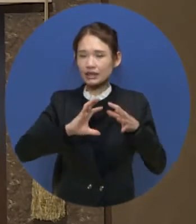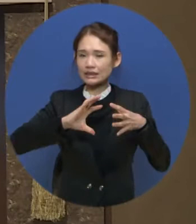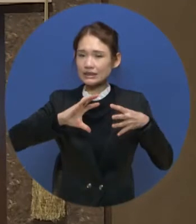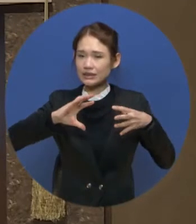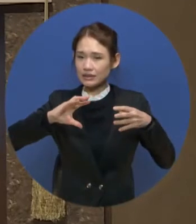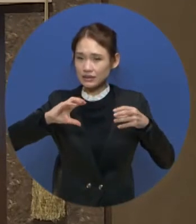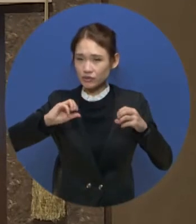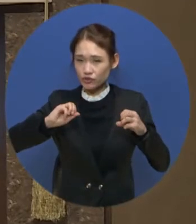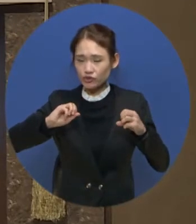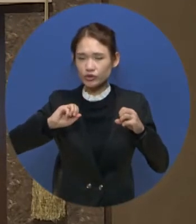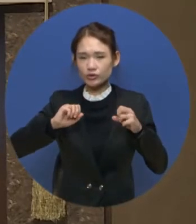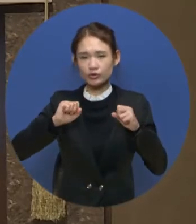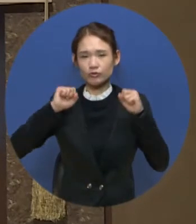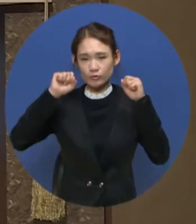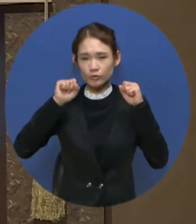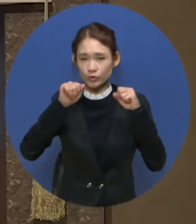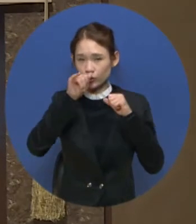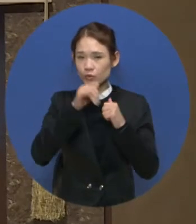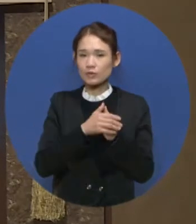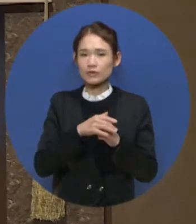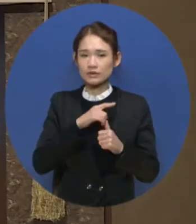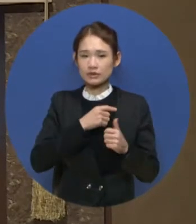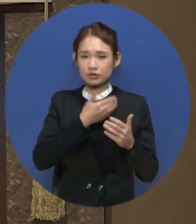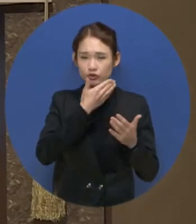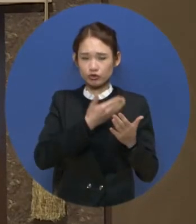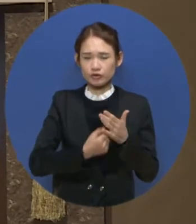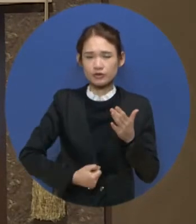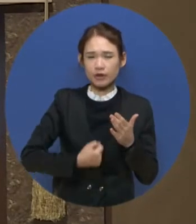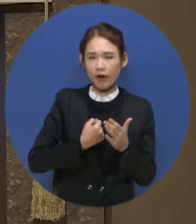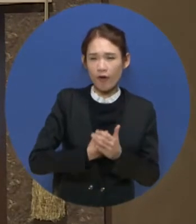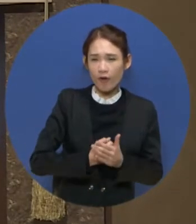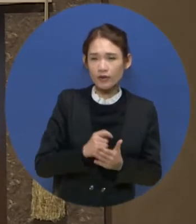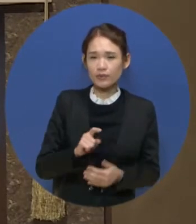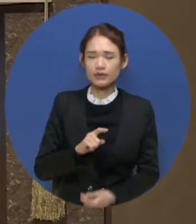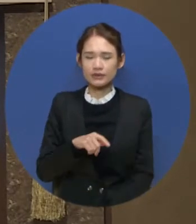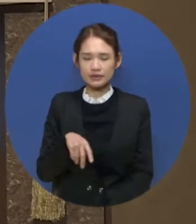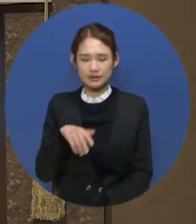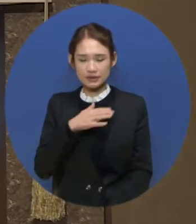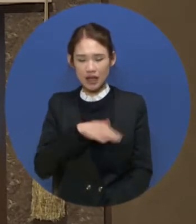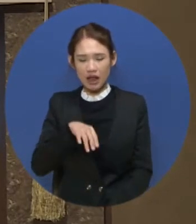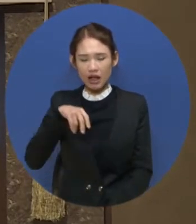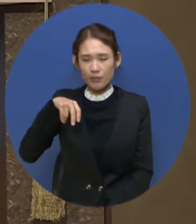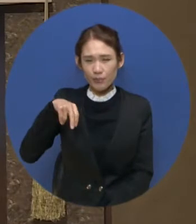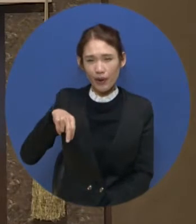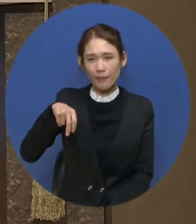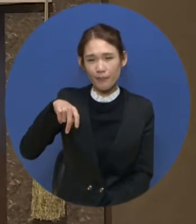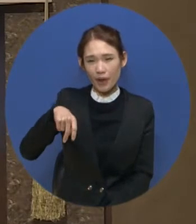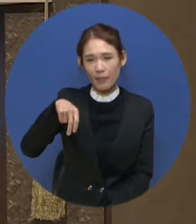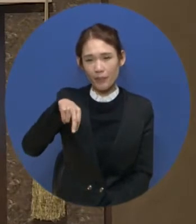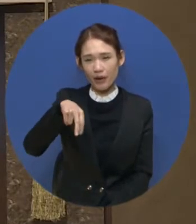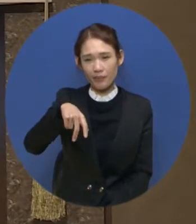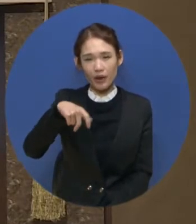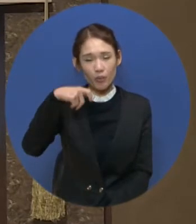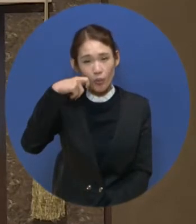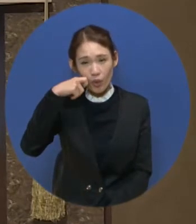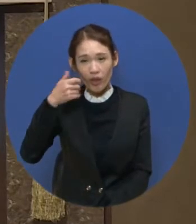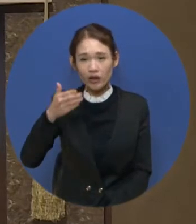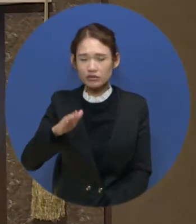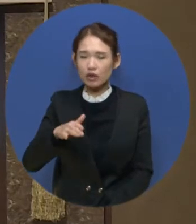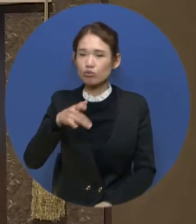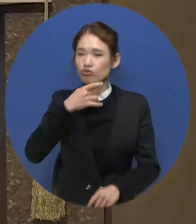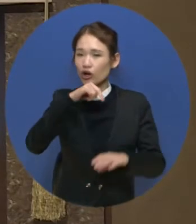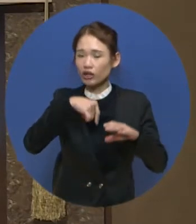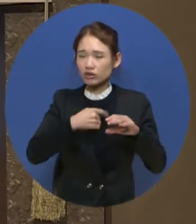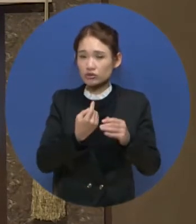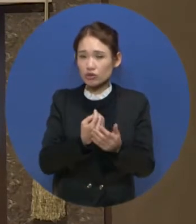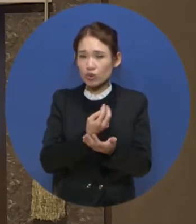이완되기도 하고 가장 결정적인 거는 네. 잘 걷지 못하는 장애인들이 물에 가면 뜨게 되거든요. 네.